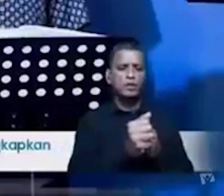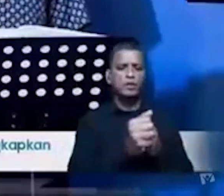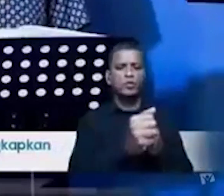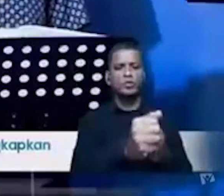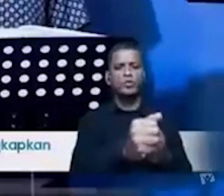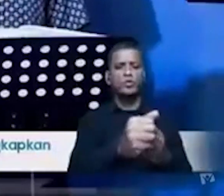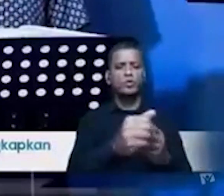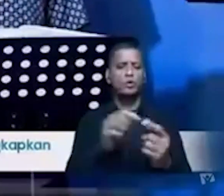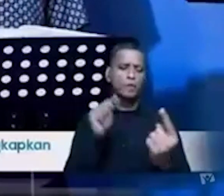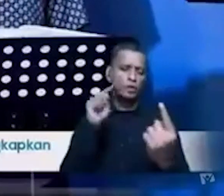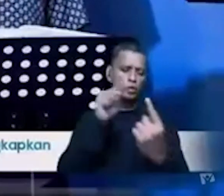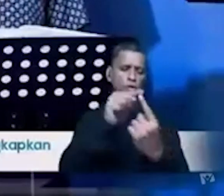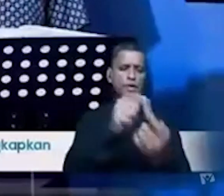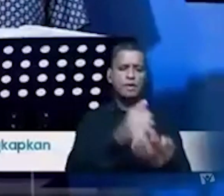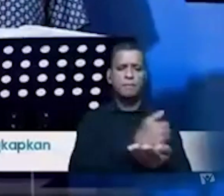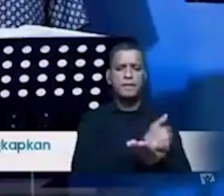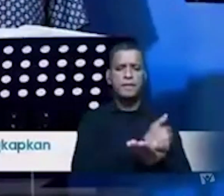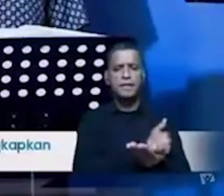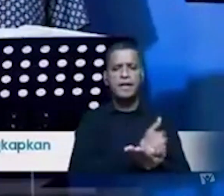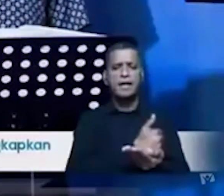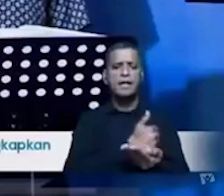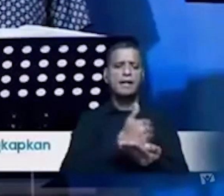menuntun menuju